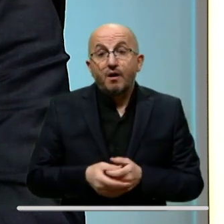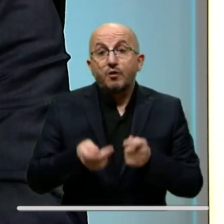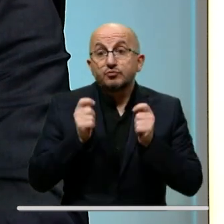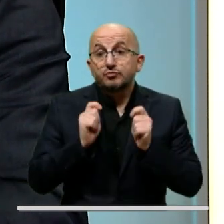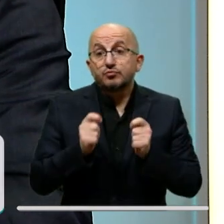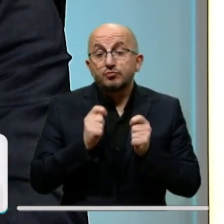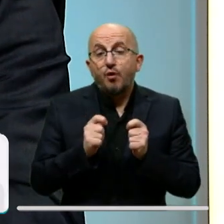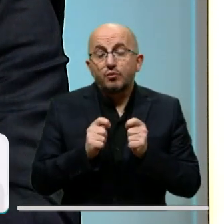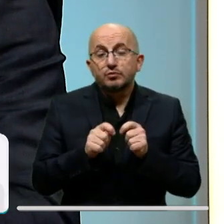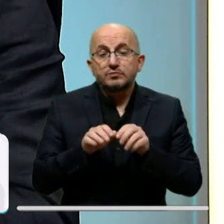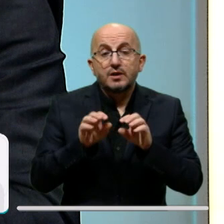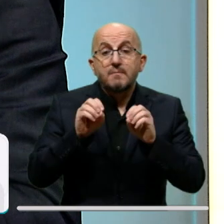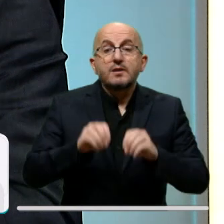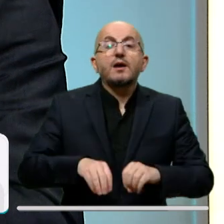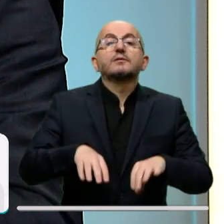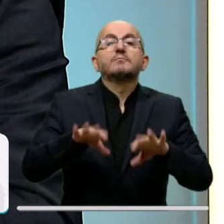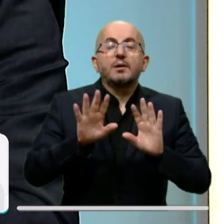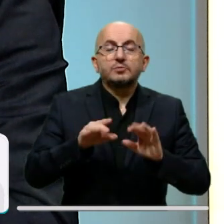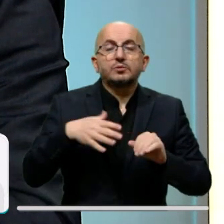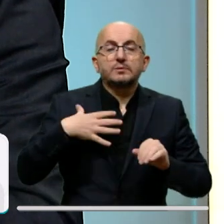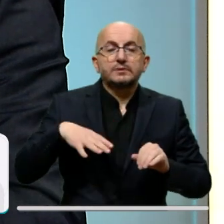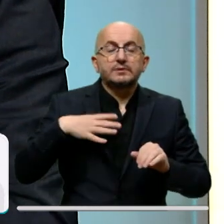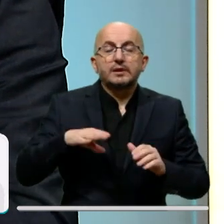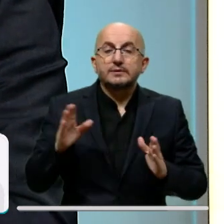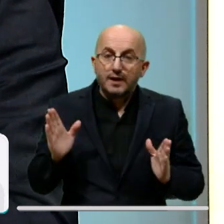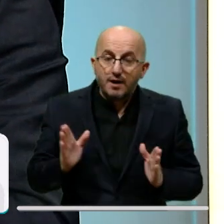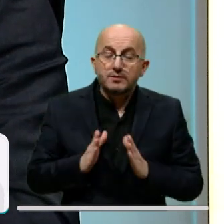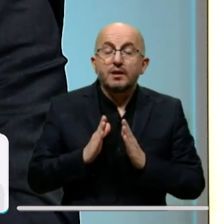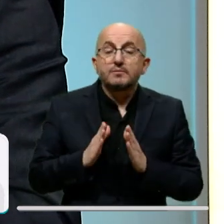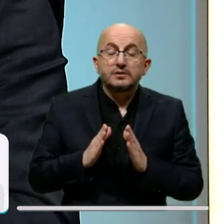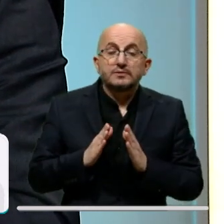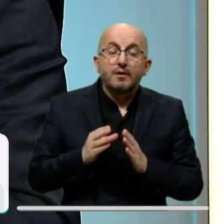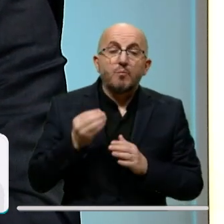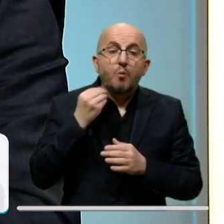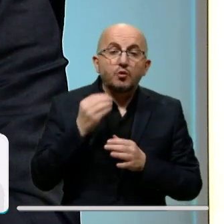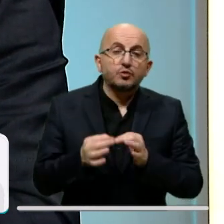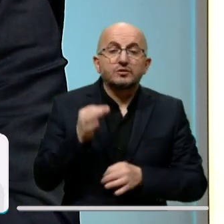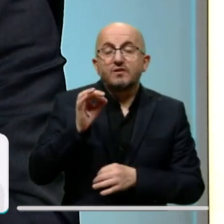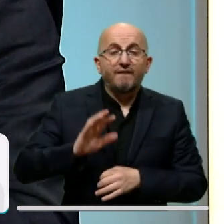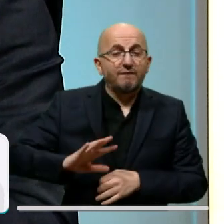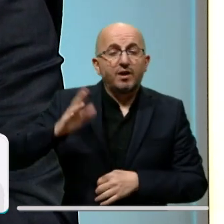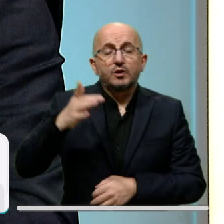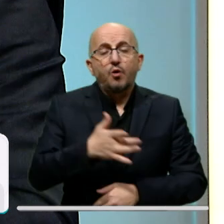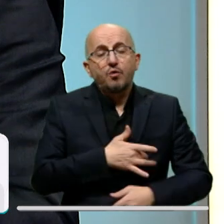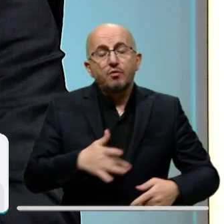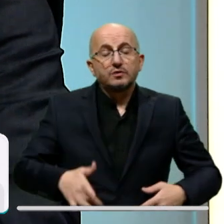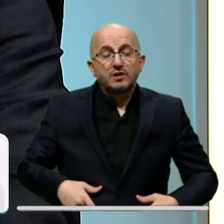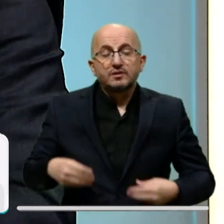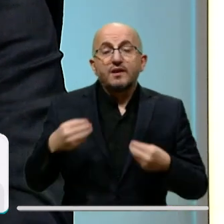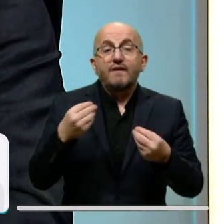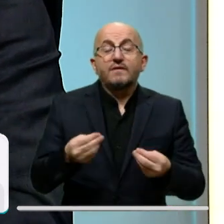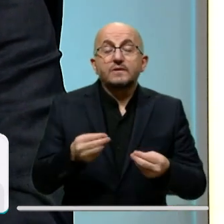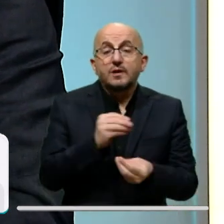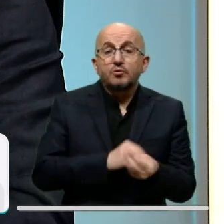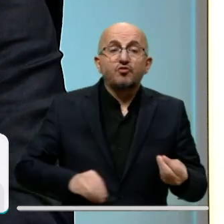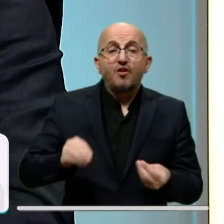durumda bırakmamış, onun talebini karşılamıştır. Bu sefer de borçlu olan kişi fazlasıyla, gönül rızasıyla veriyorsa bu faiz